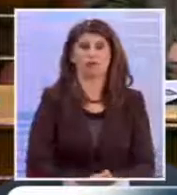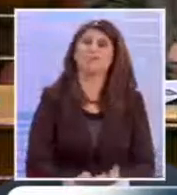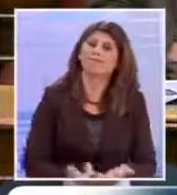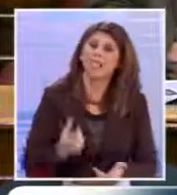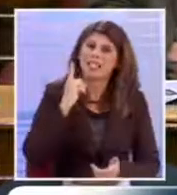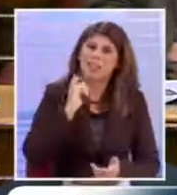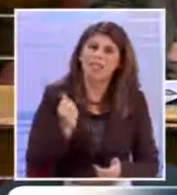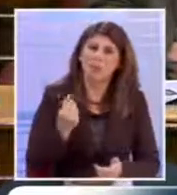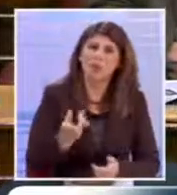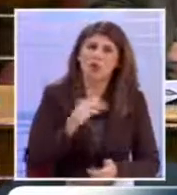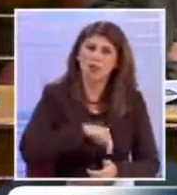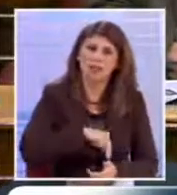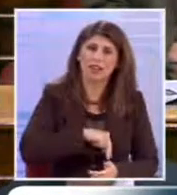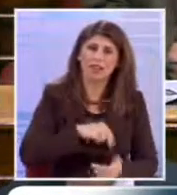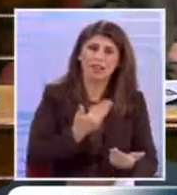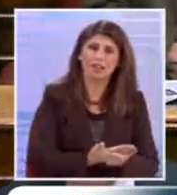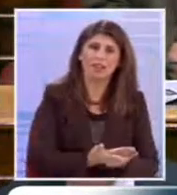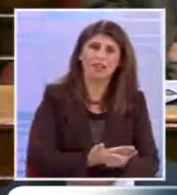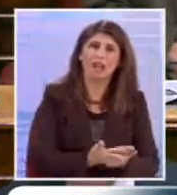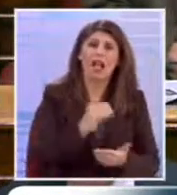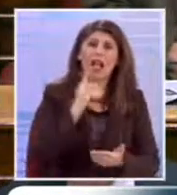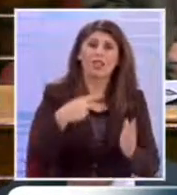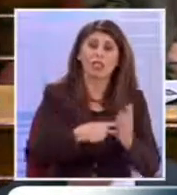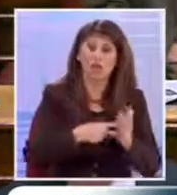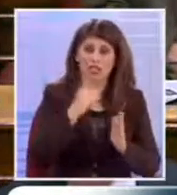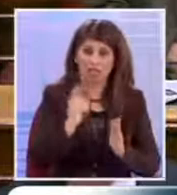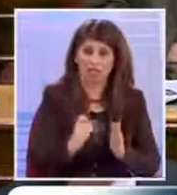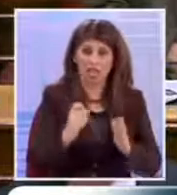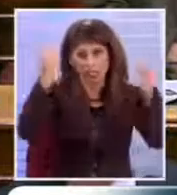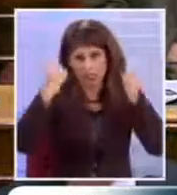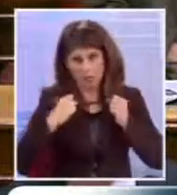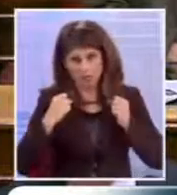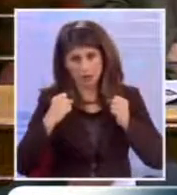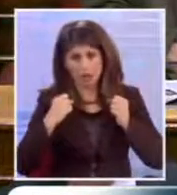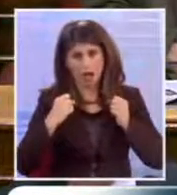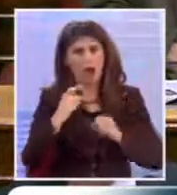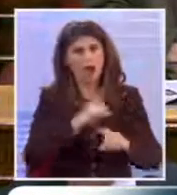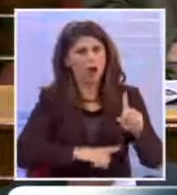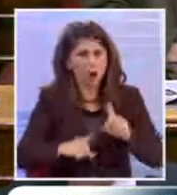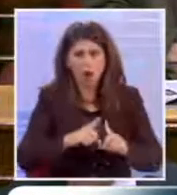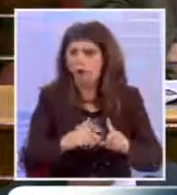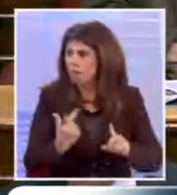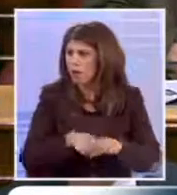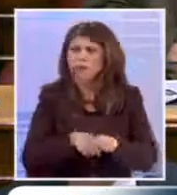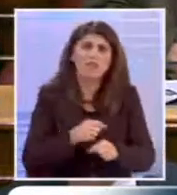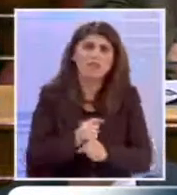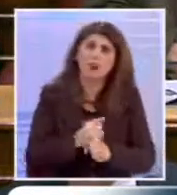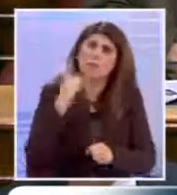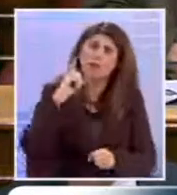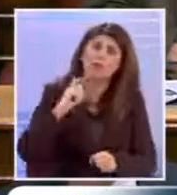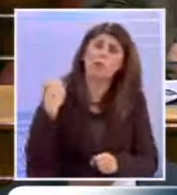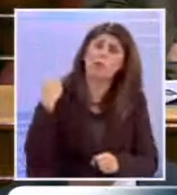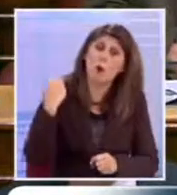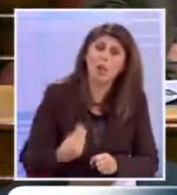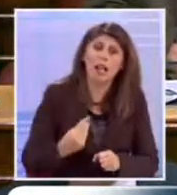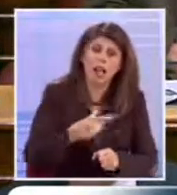ξέρετε πόσα κέρδη δηλώνουν? Το 10 δήλωσαν ζημίες. Όταν όσοι ασχολούμαστε με το φάρμακο ξέρουμε πολύ